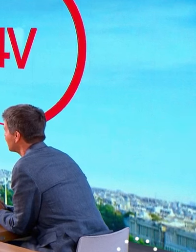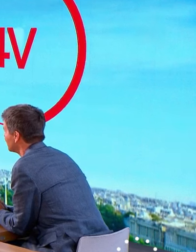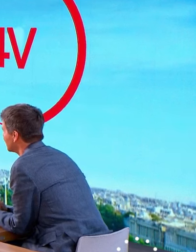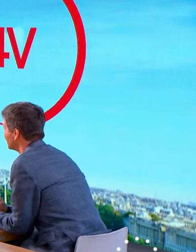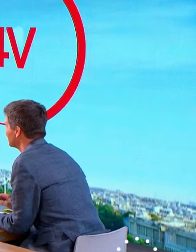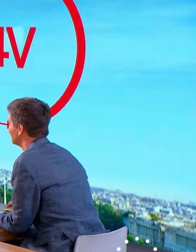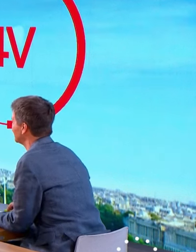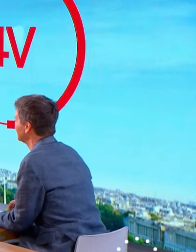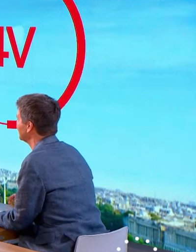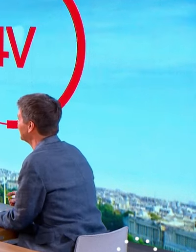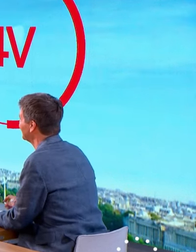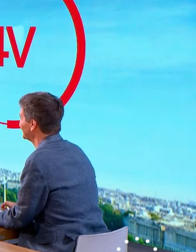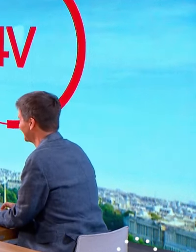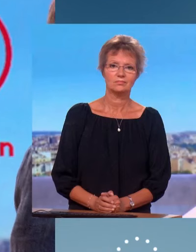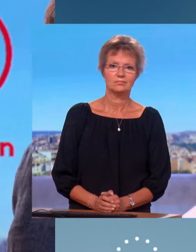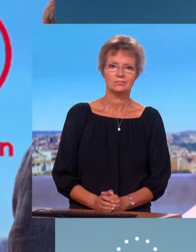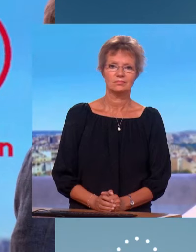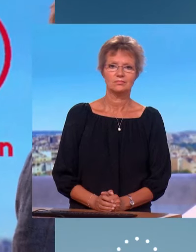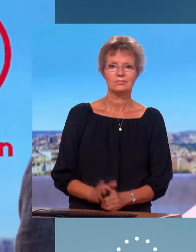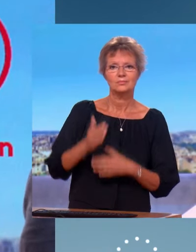PSG, je parle des premiers chefs de l'État. – D ok.